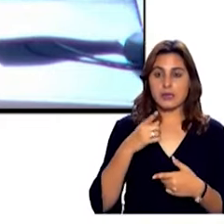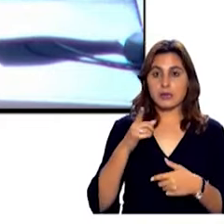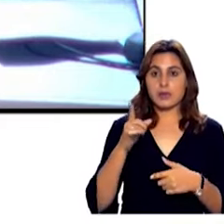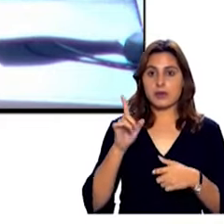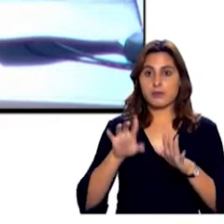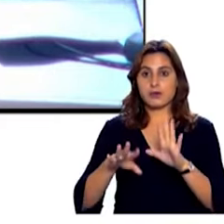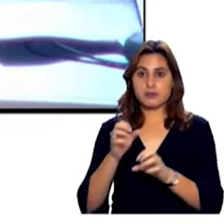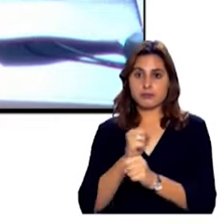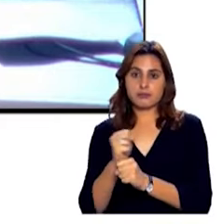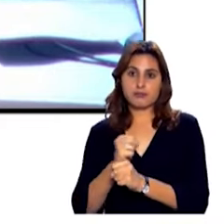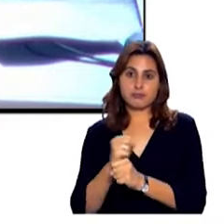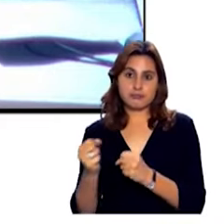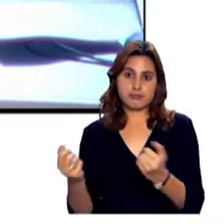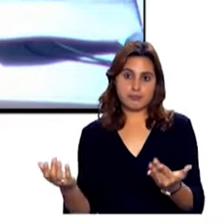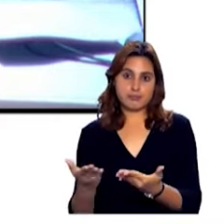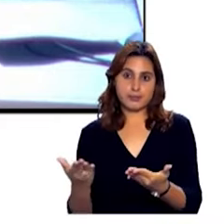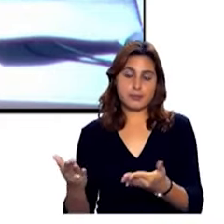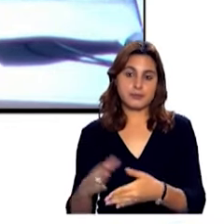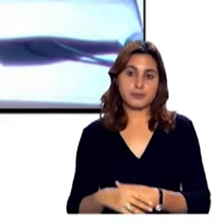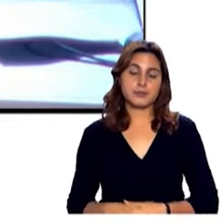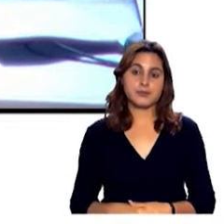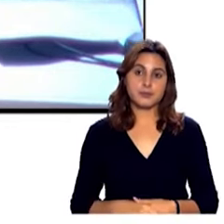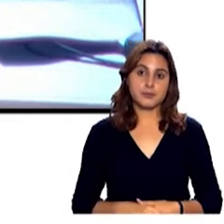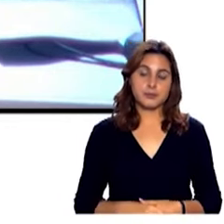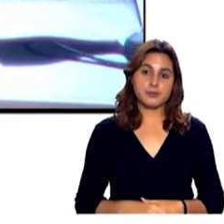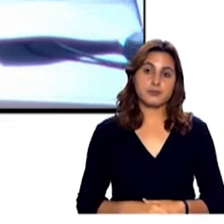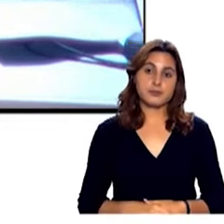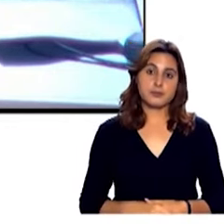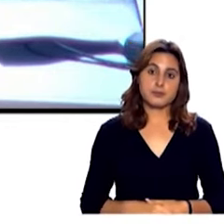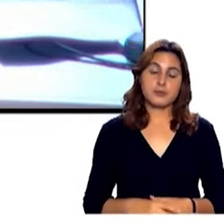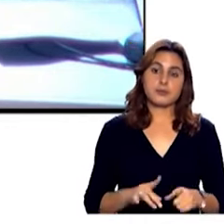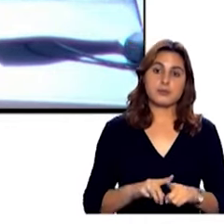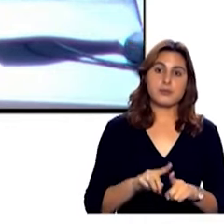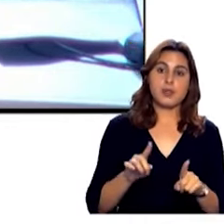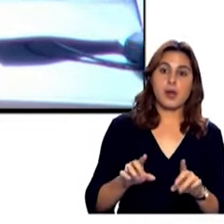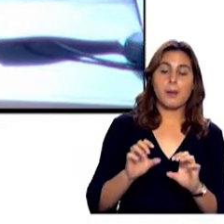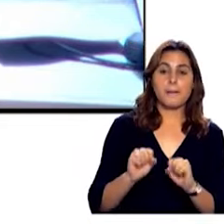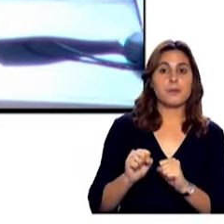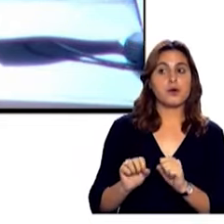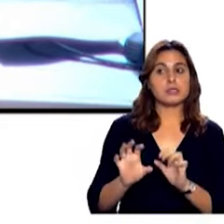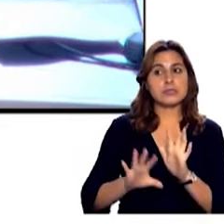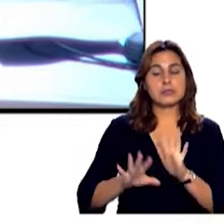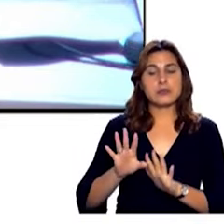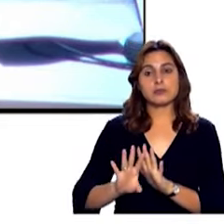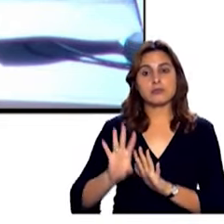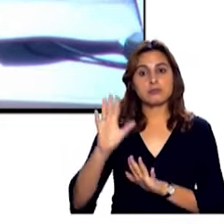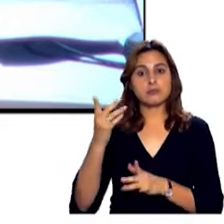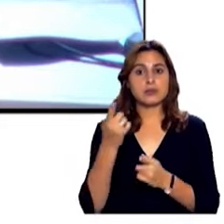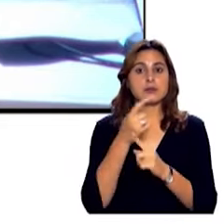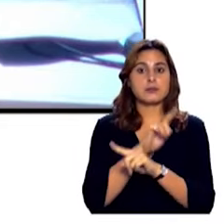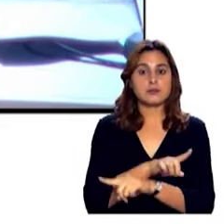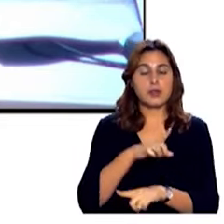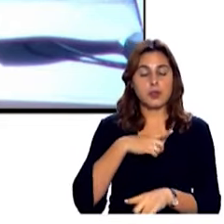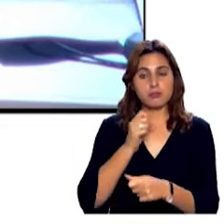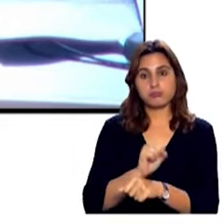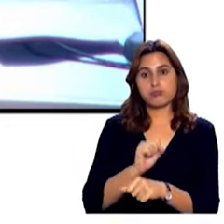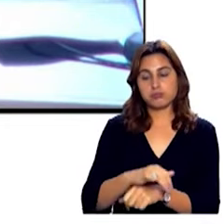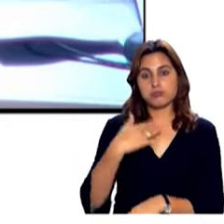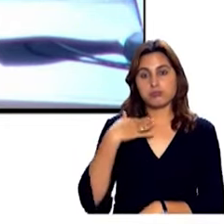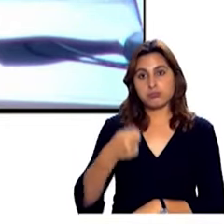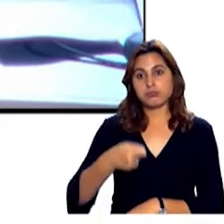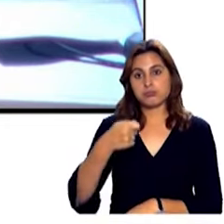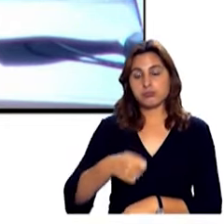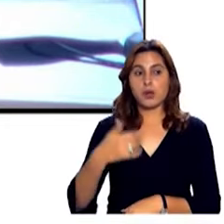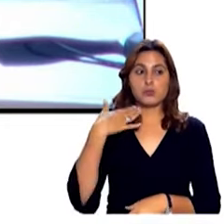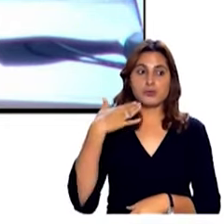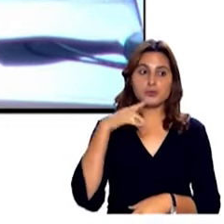exactement l'effet Inverse on peut aussi attendre que les juges de la cour de cassation changent Pour Dire je vais réessayer Il